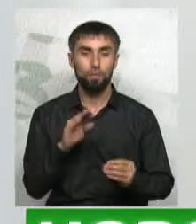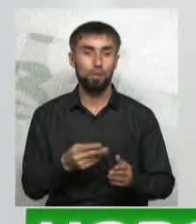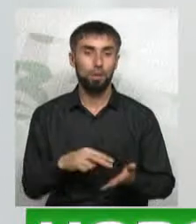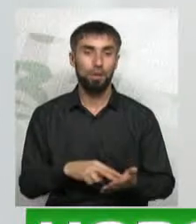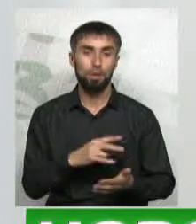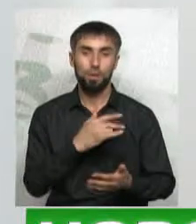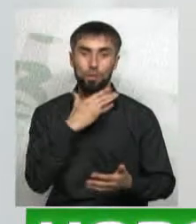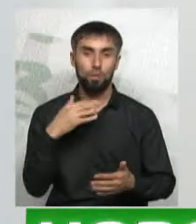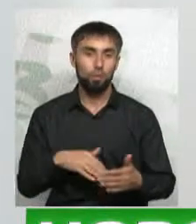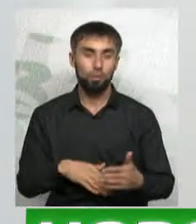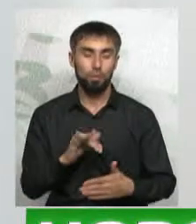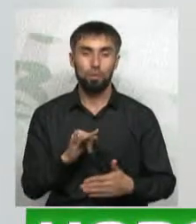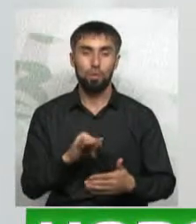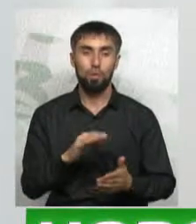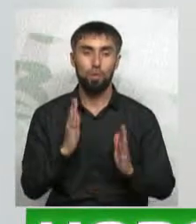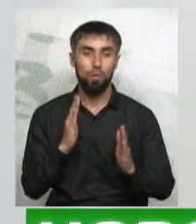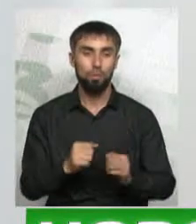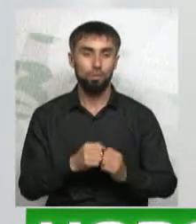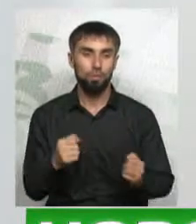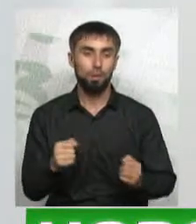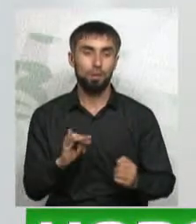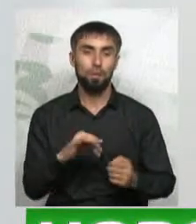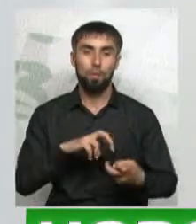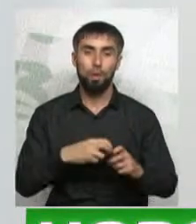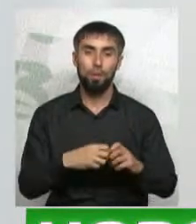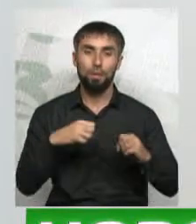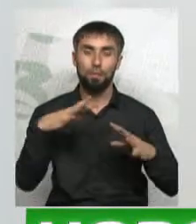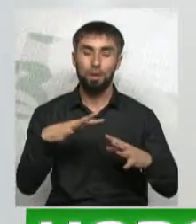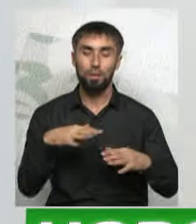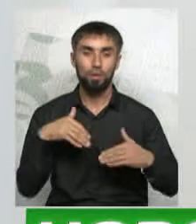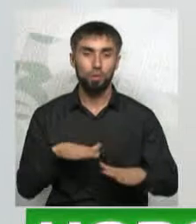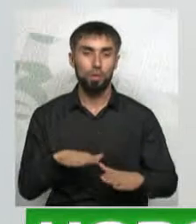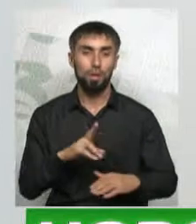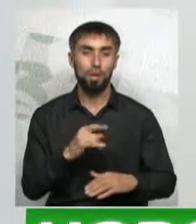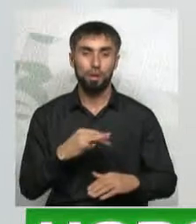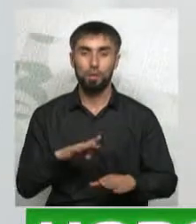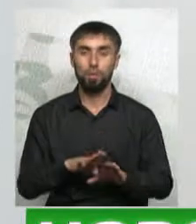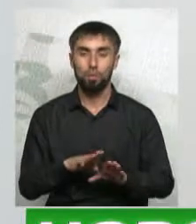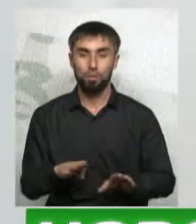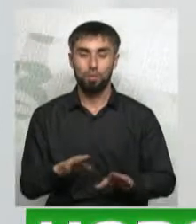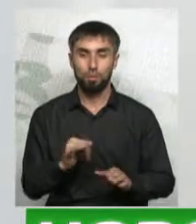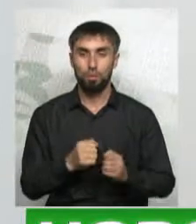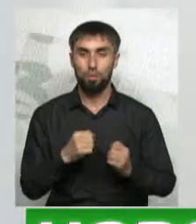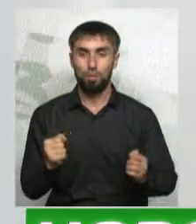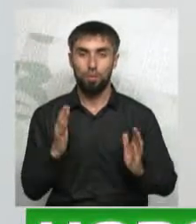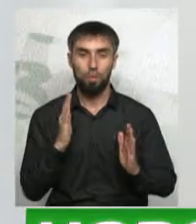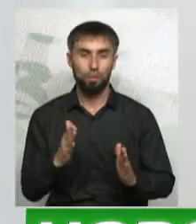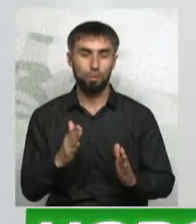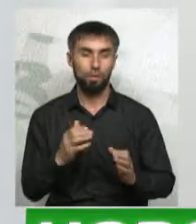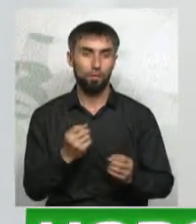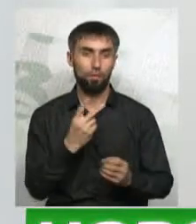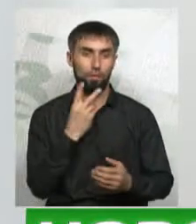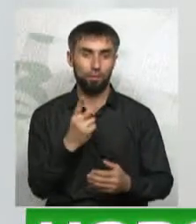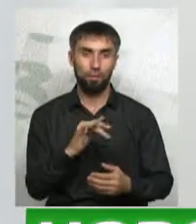лучше, кабинеты стали просторнее, исправили проблемы со светом, проблемы с канализацией. Стали широкие коридоры, с виду